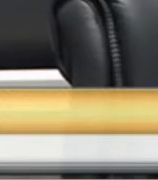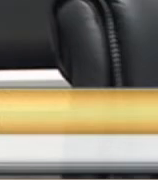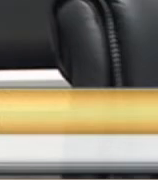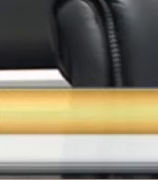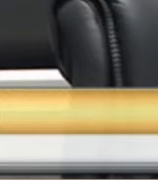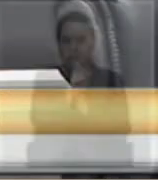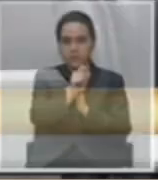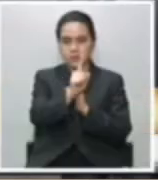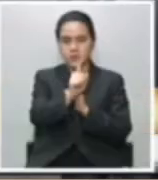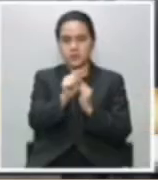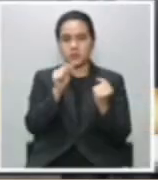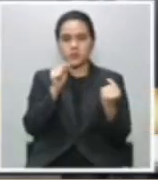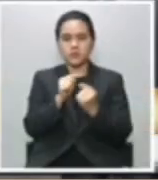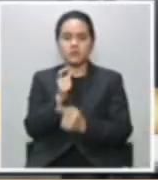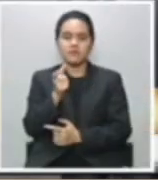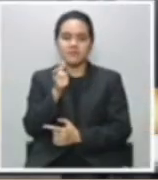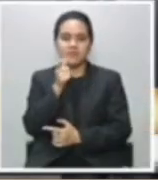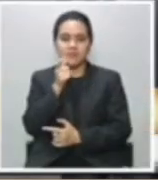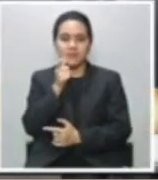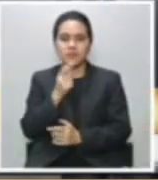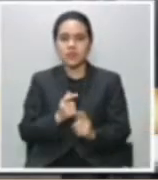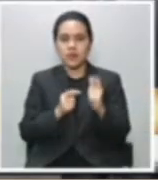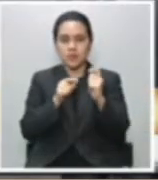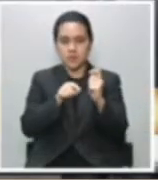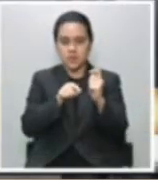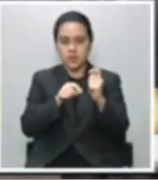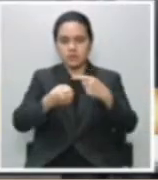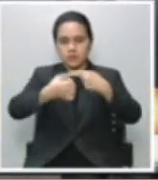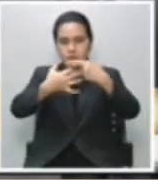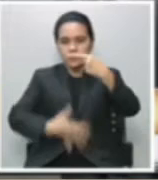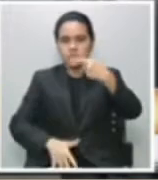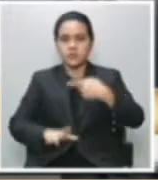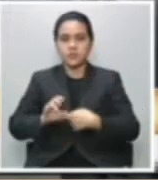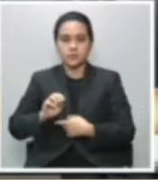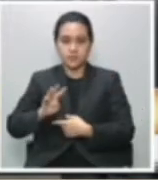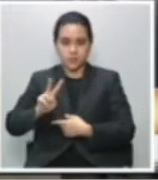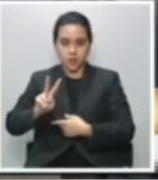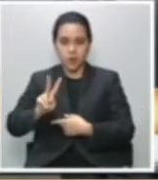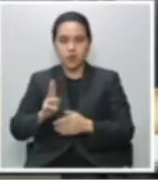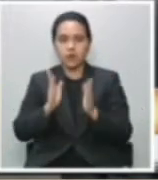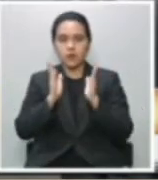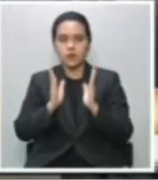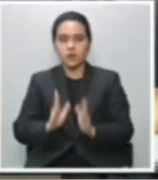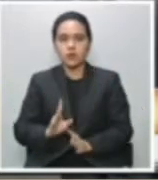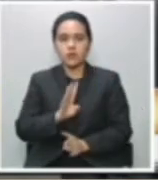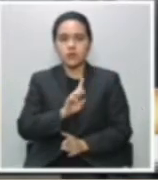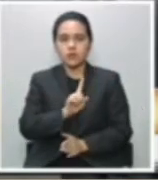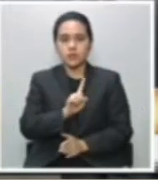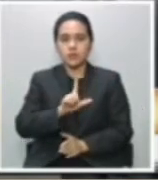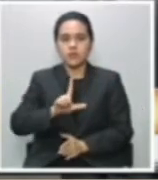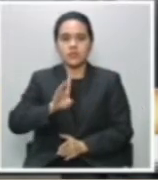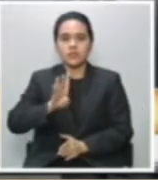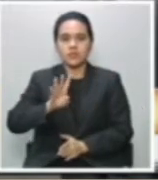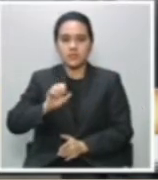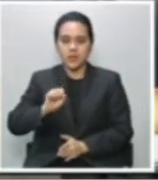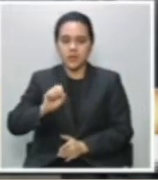ยมีทั้งหมด22อำเภอประชากร 1,470,000 คนประกอบไปด้ว